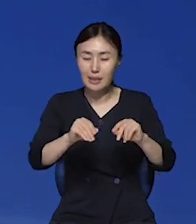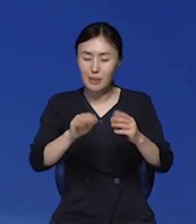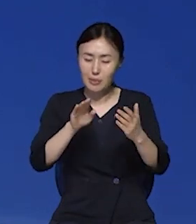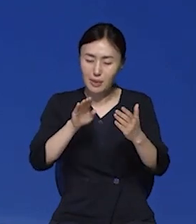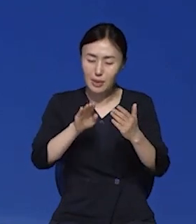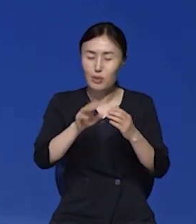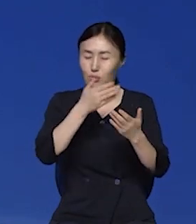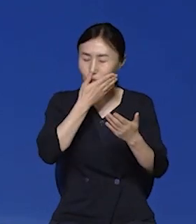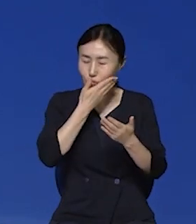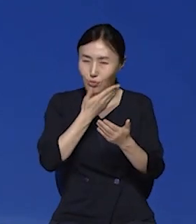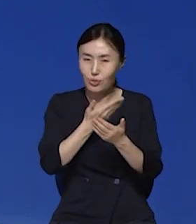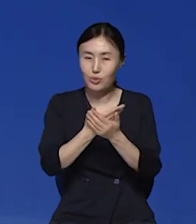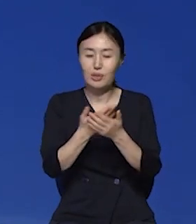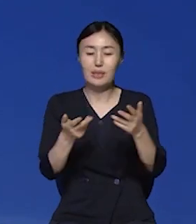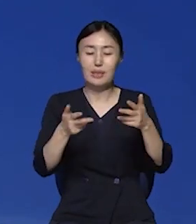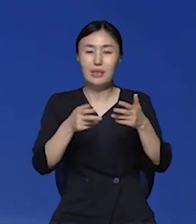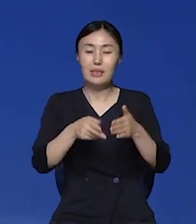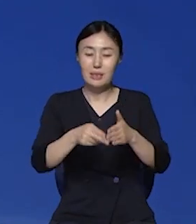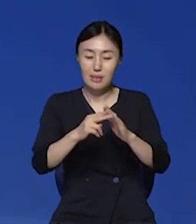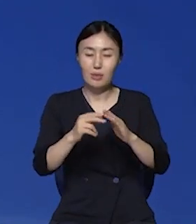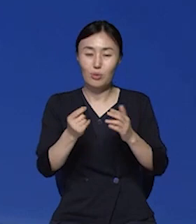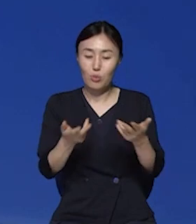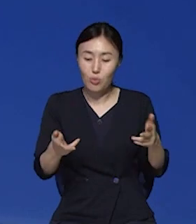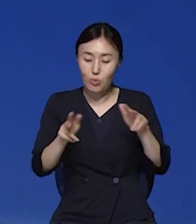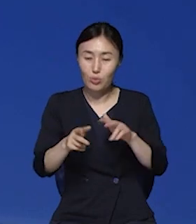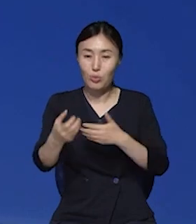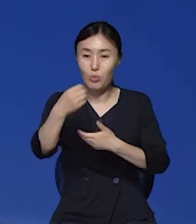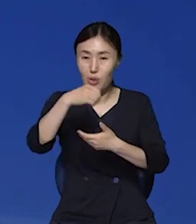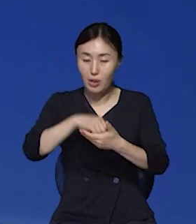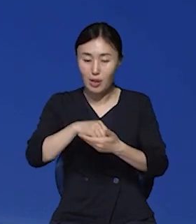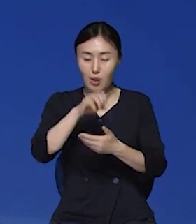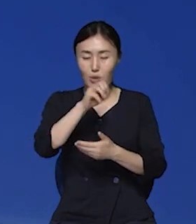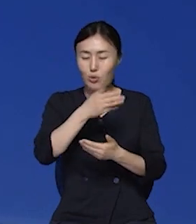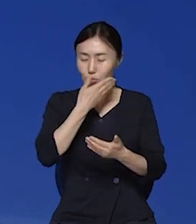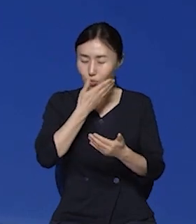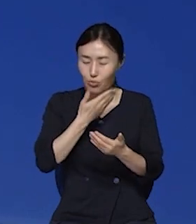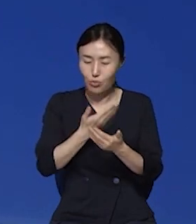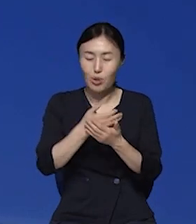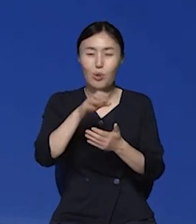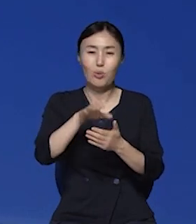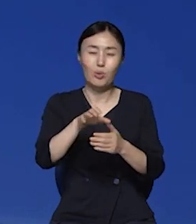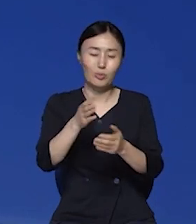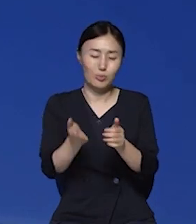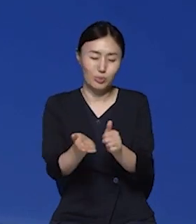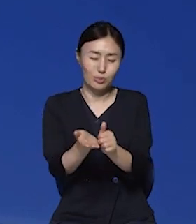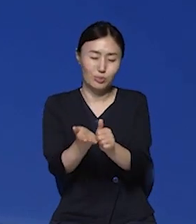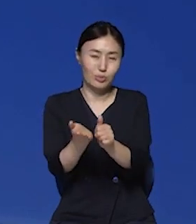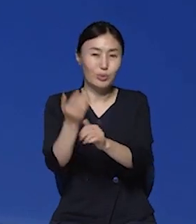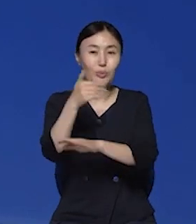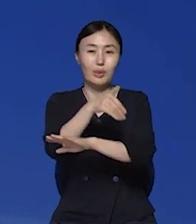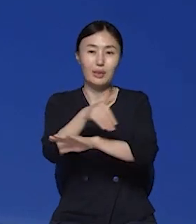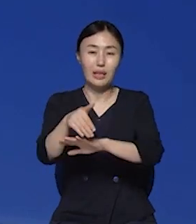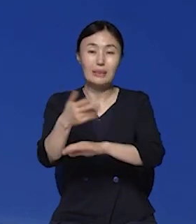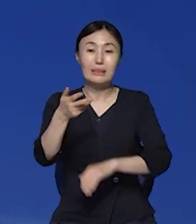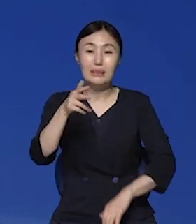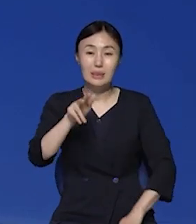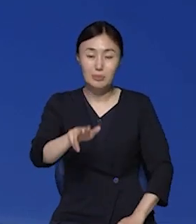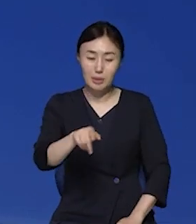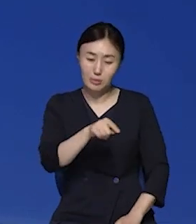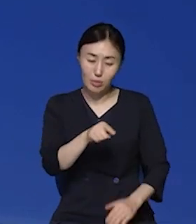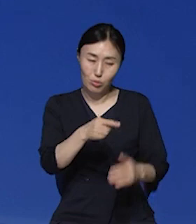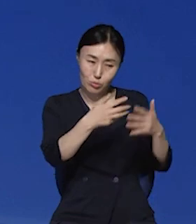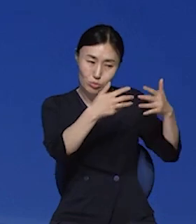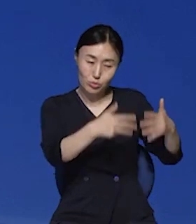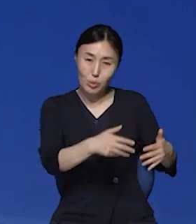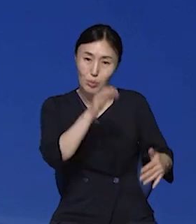시설도 넣고 공원 등도 조성하면서 광주의 새로운 중심지로 키워가겠다는 계획입니다. 하지만 저